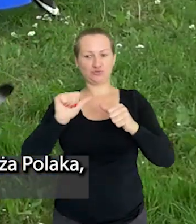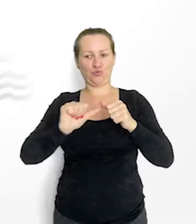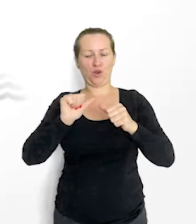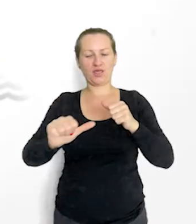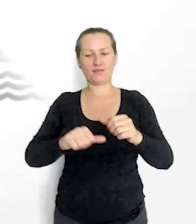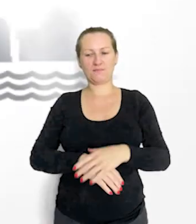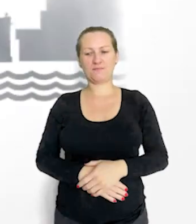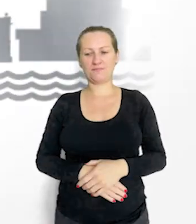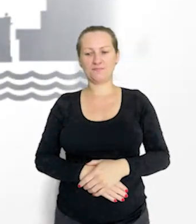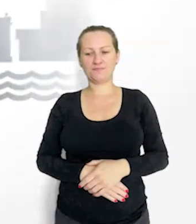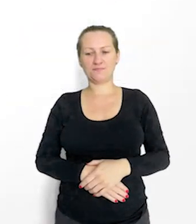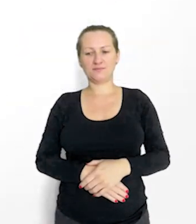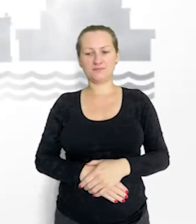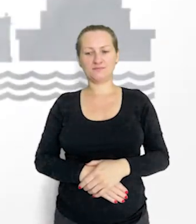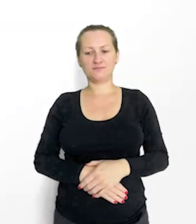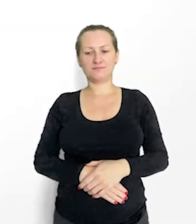Modraczek.